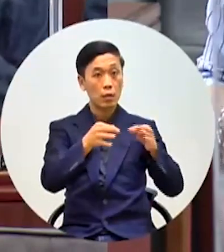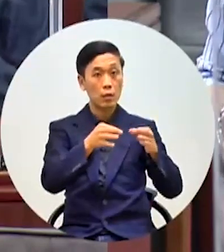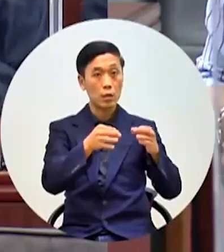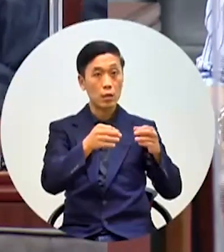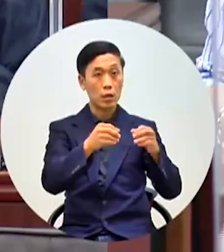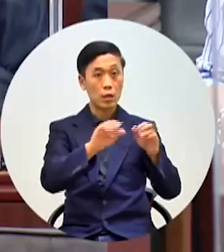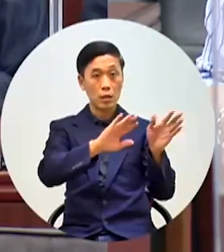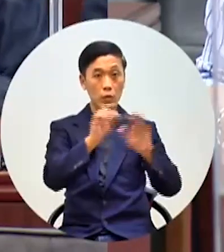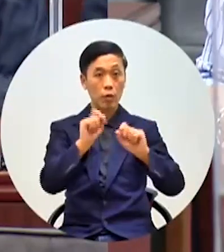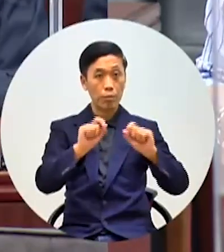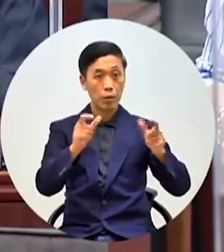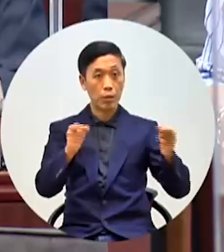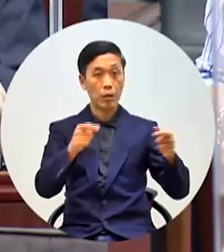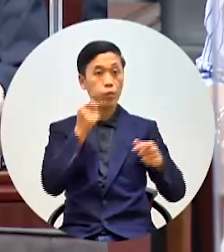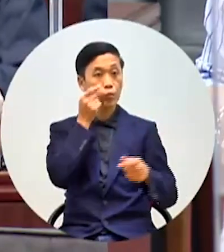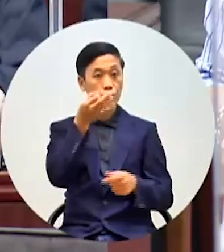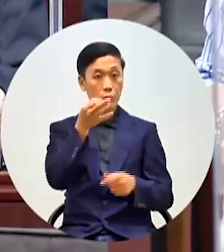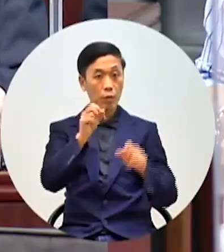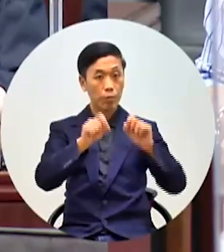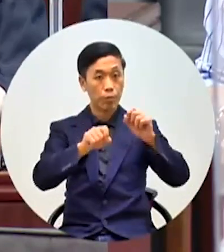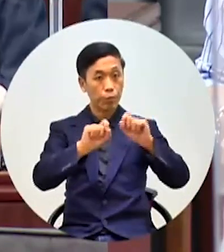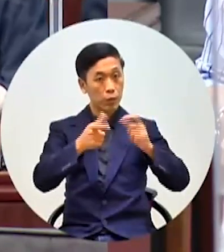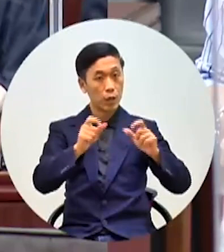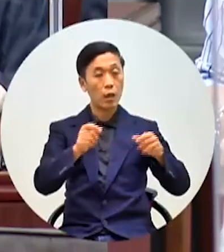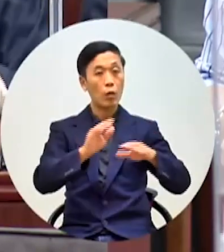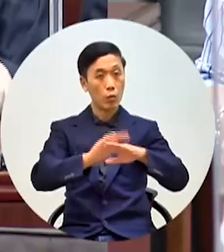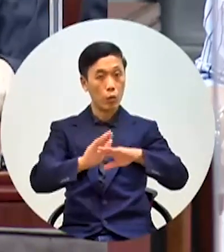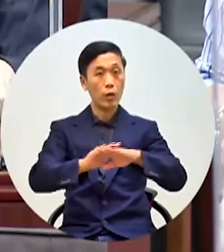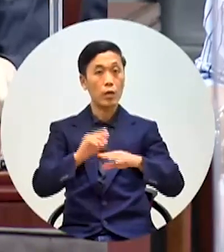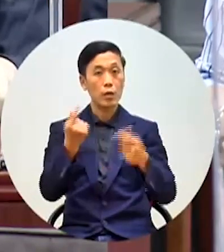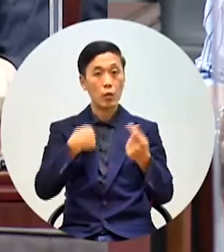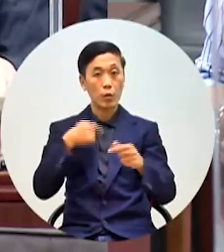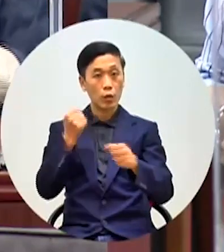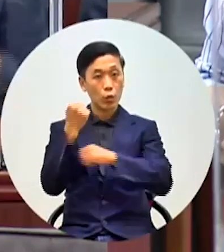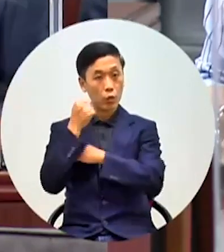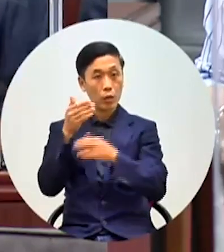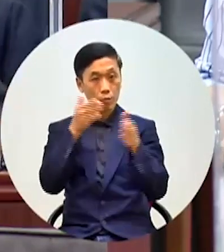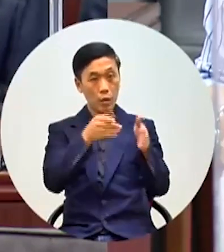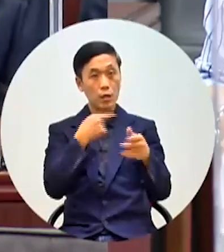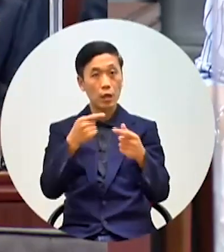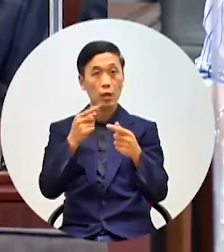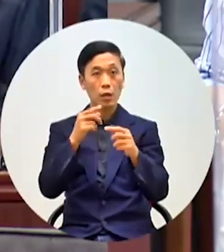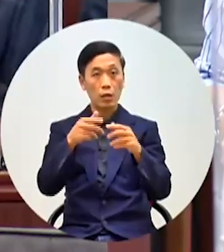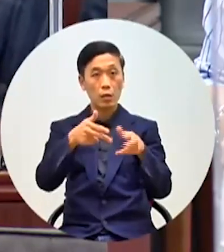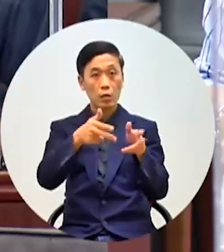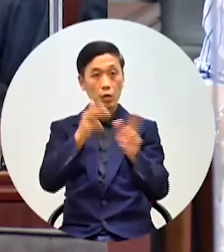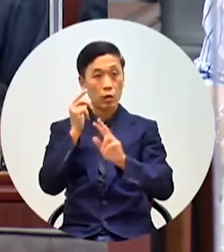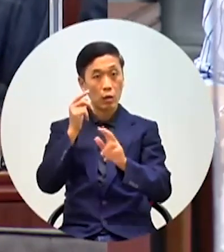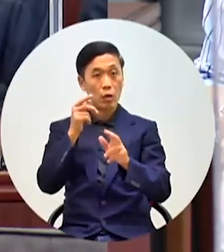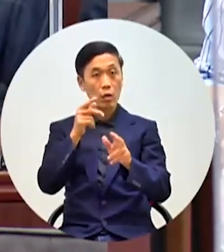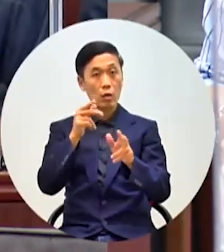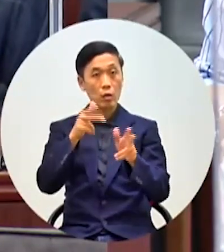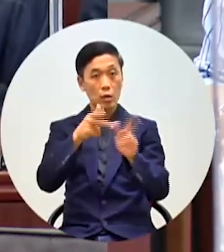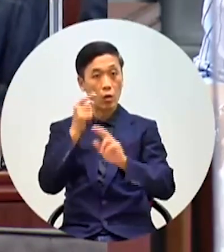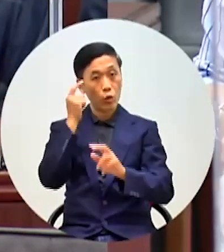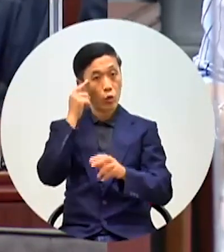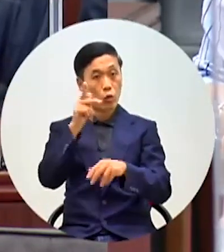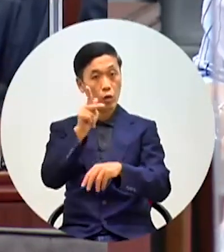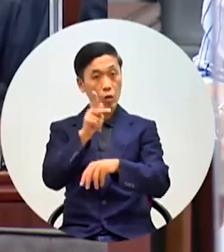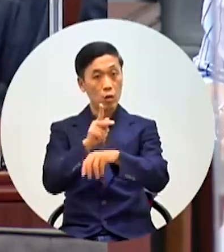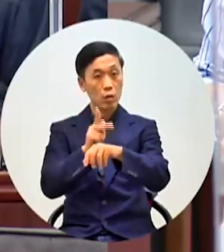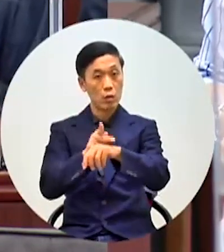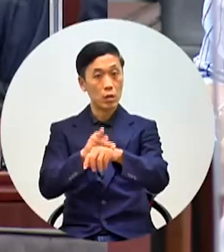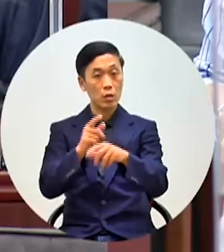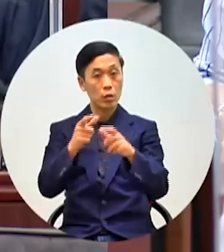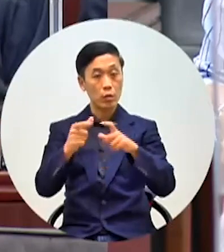同，这也是我们正在努力的目标。包括我们的侨科，包括我们亚湾区，包括这个台积电来高雄投资，这